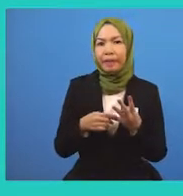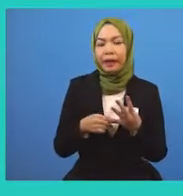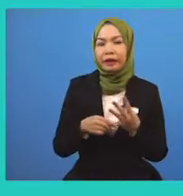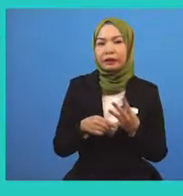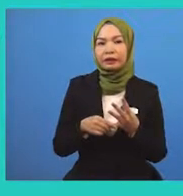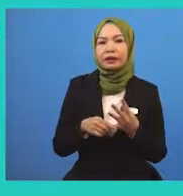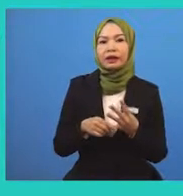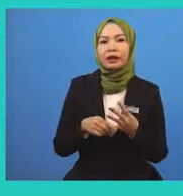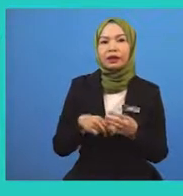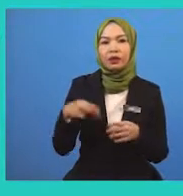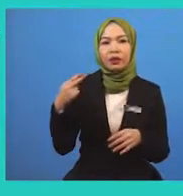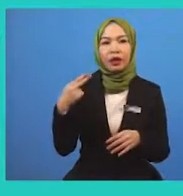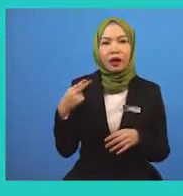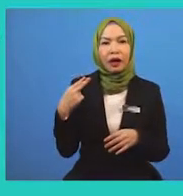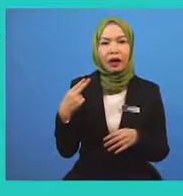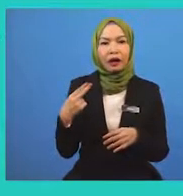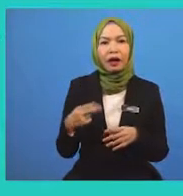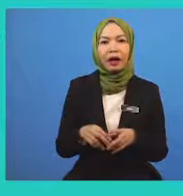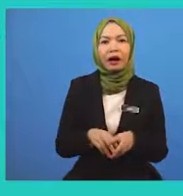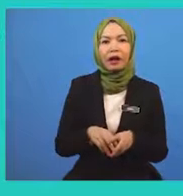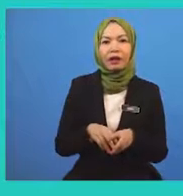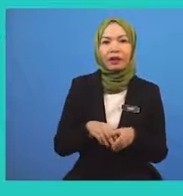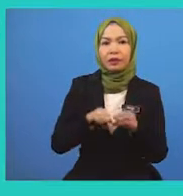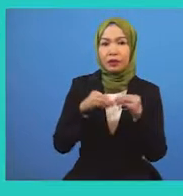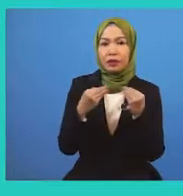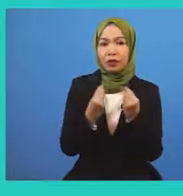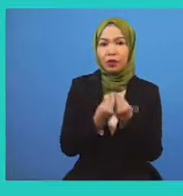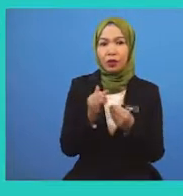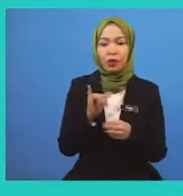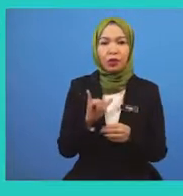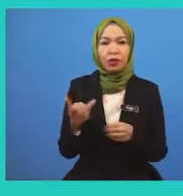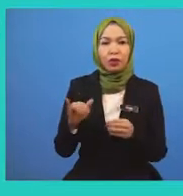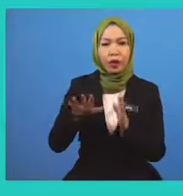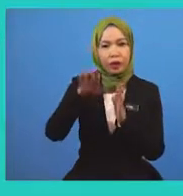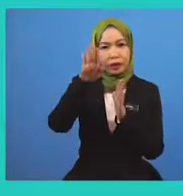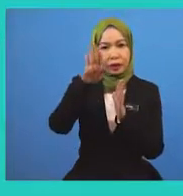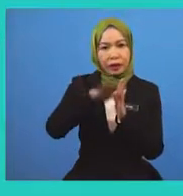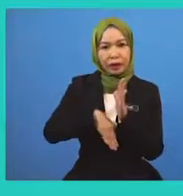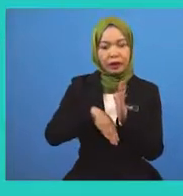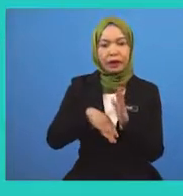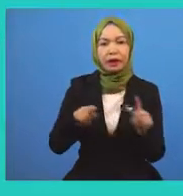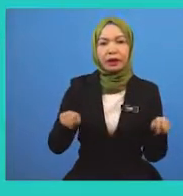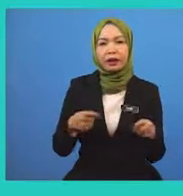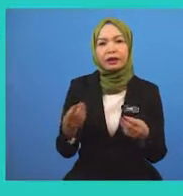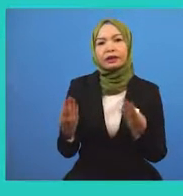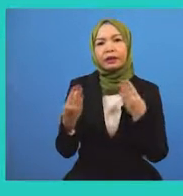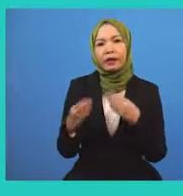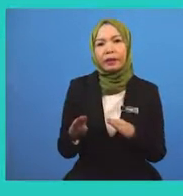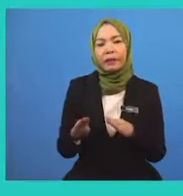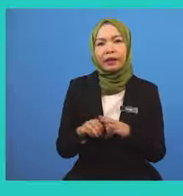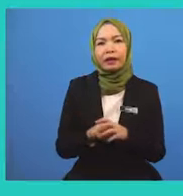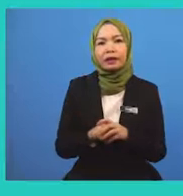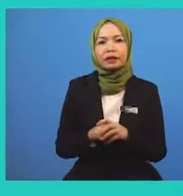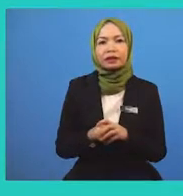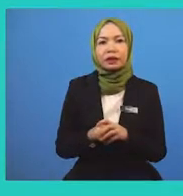kandungan tenaga haba hasil tindak balas adalah lebih rendah daripada bahan tindak balas.